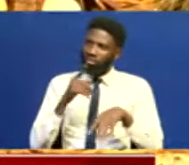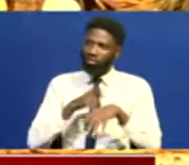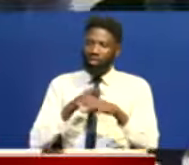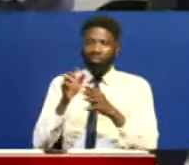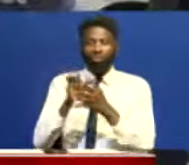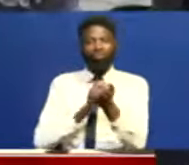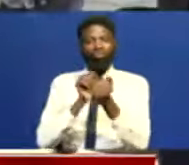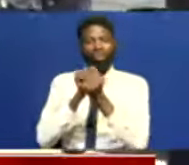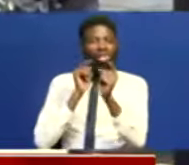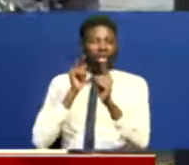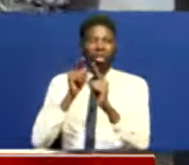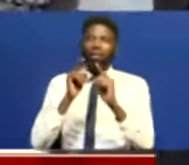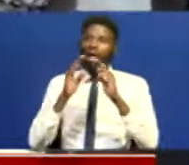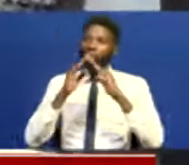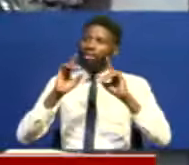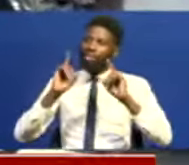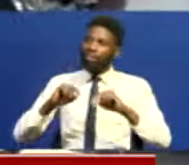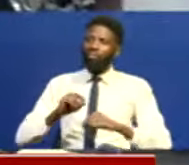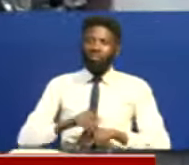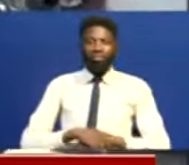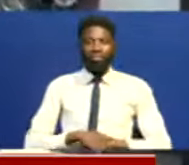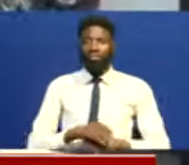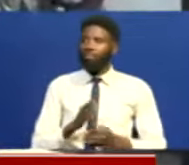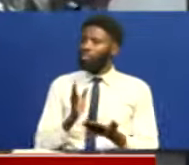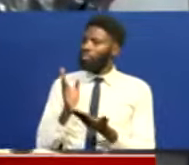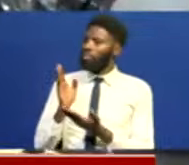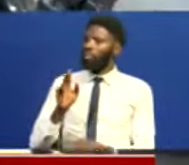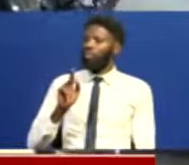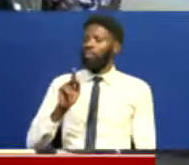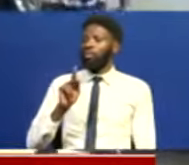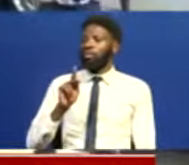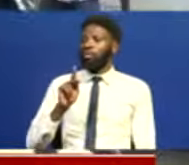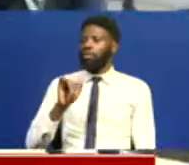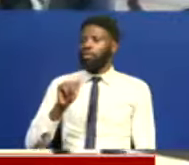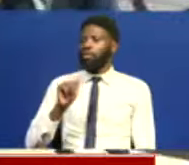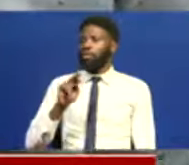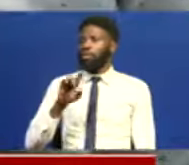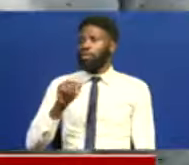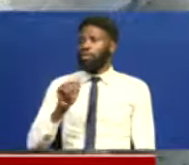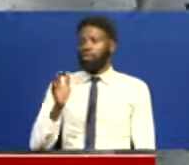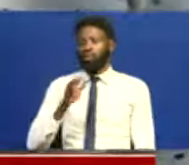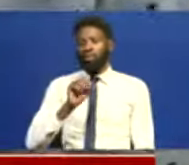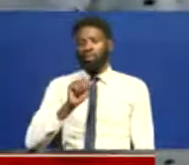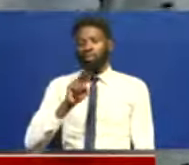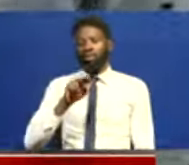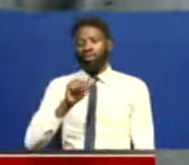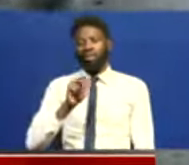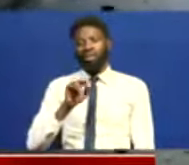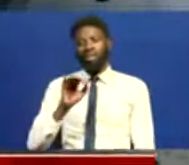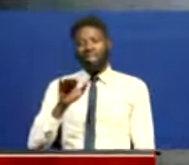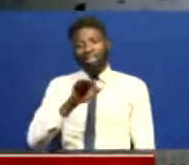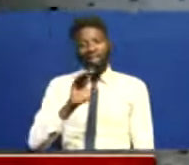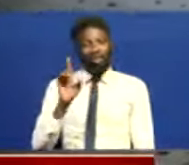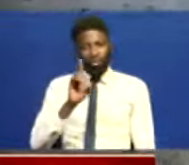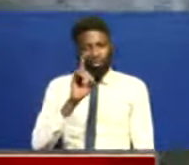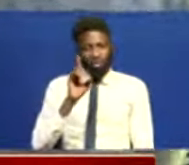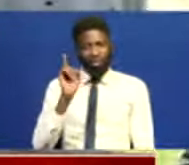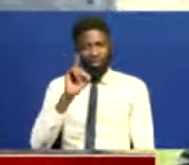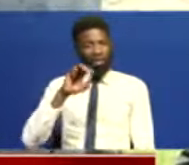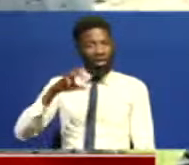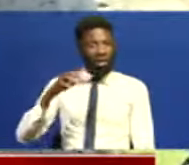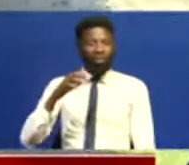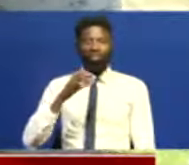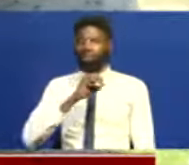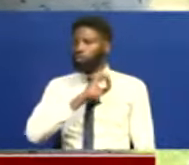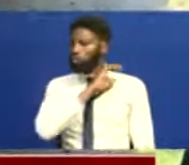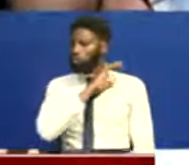houses. Separately, squatters at Kianda Savannah in Donholm, Nairobi County are crying foul following attempts by private developer to evict them